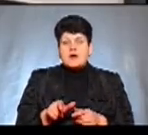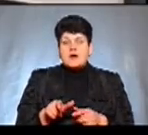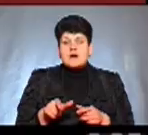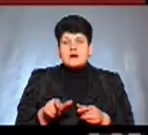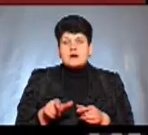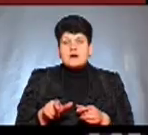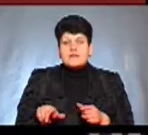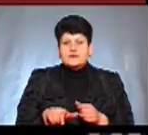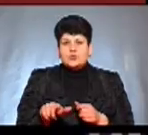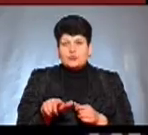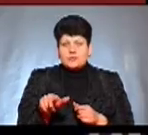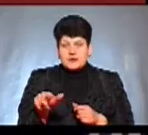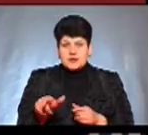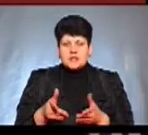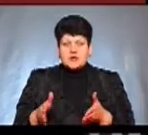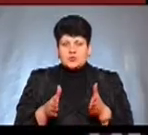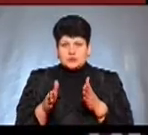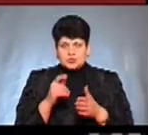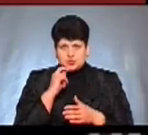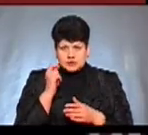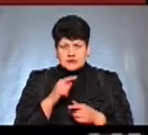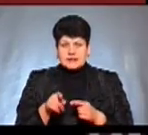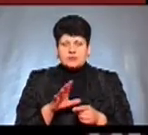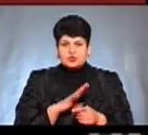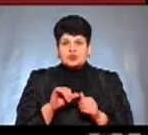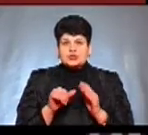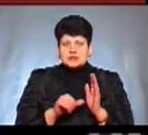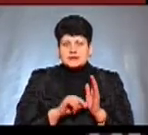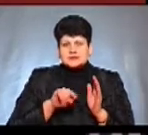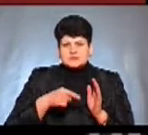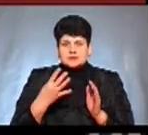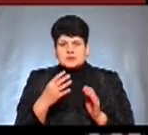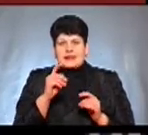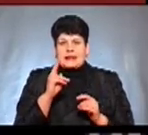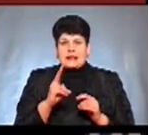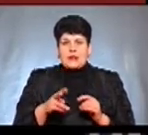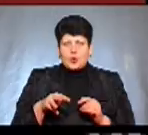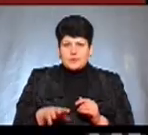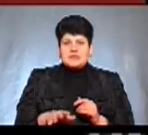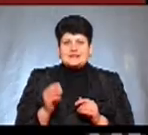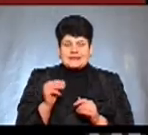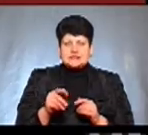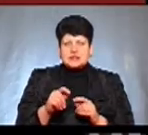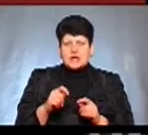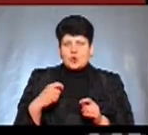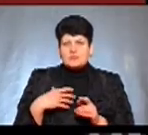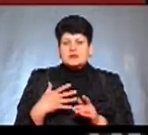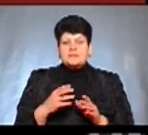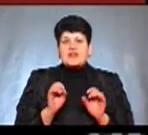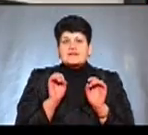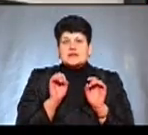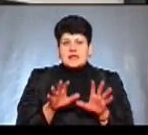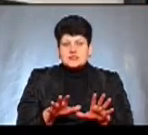там було 16,4 кілометра об'їзних доріг міжнародного і загальнодержавного значення міста Тернополя для